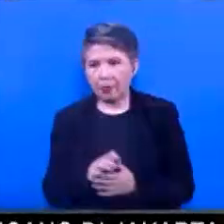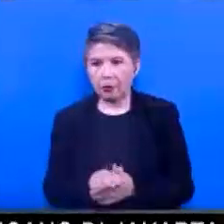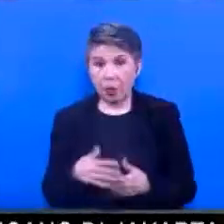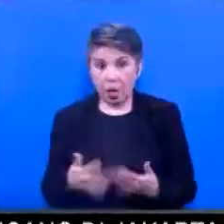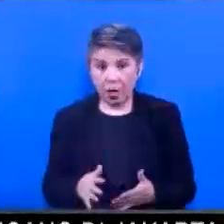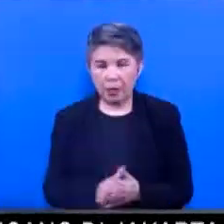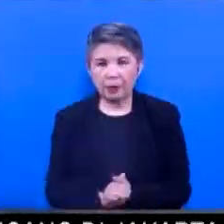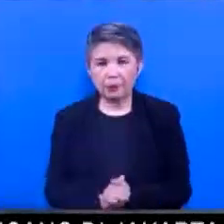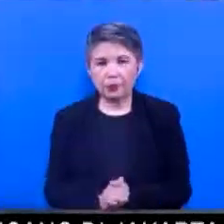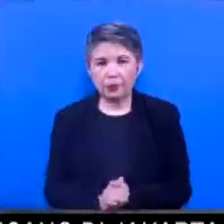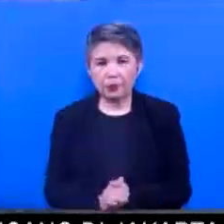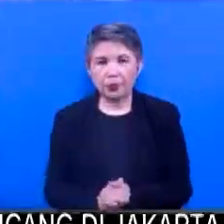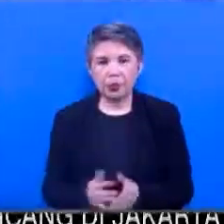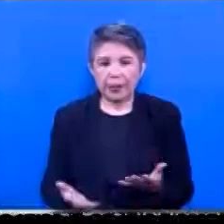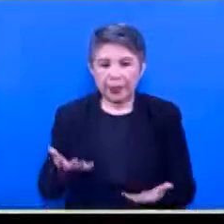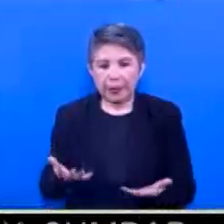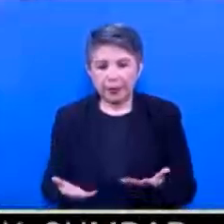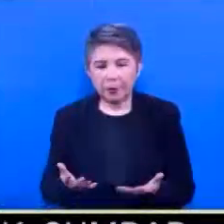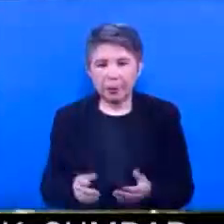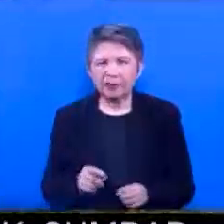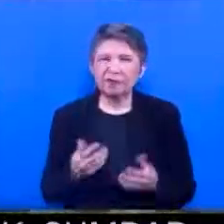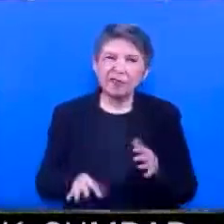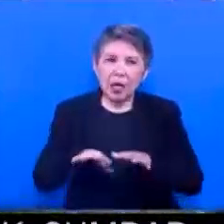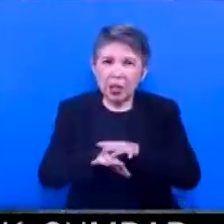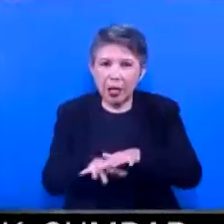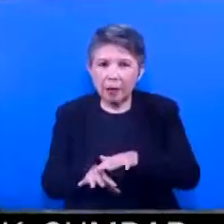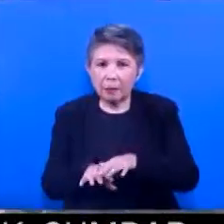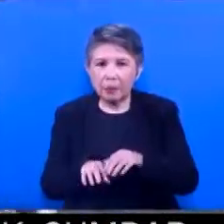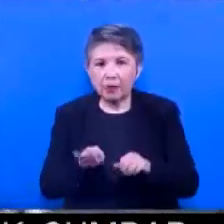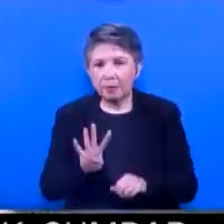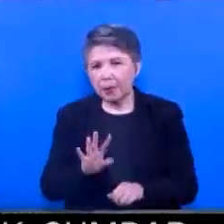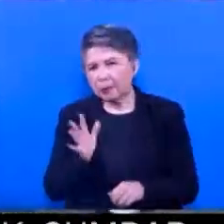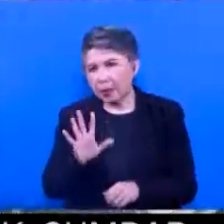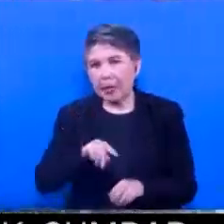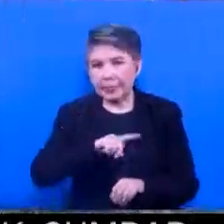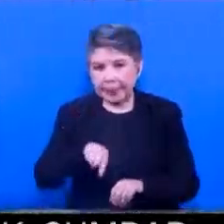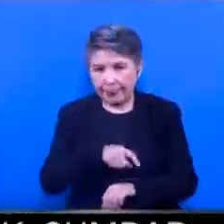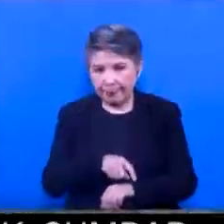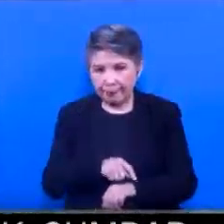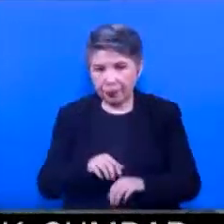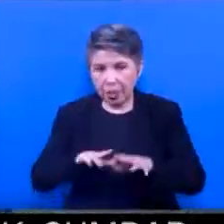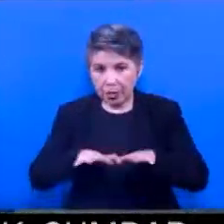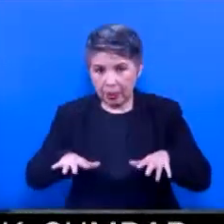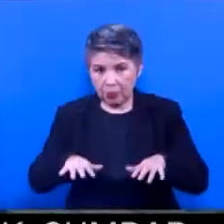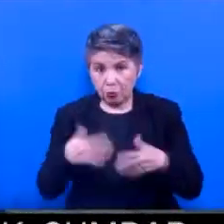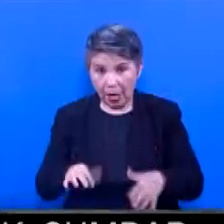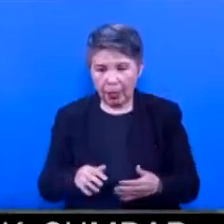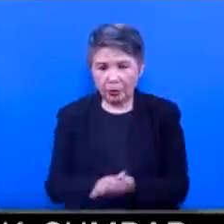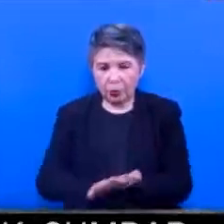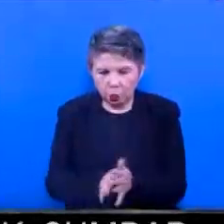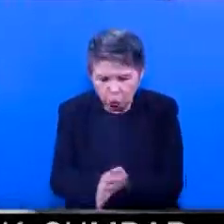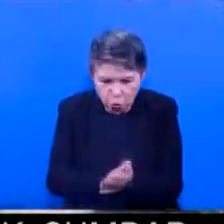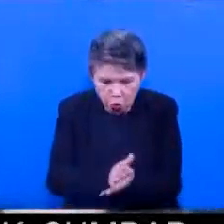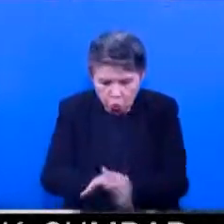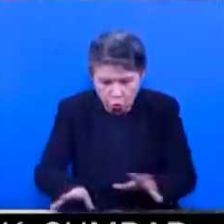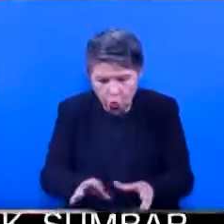Kedelai tadi setelah ditimbang direndam kurang lebih sekitar 4-5 jam, lalu dicuci,